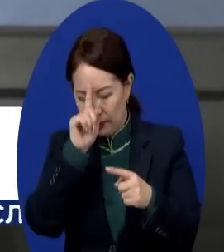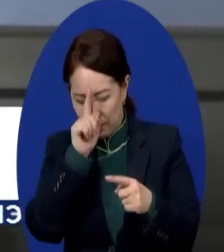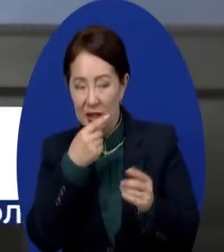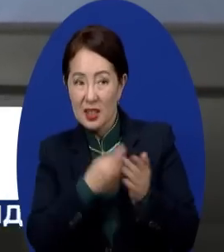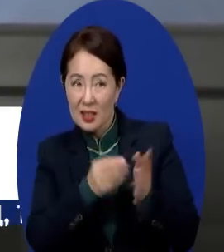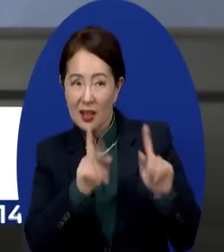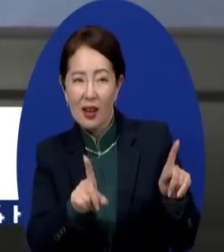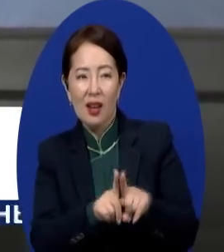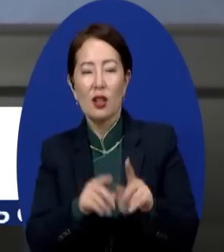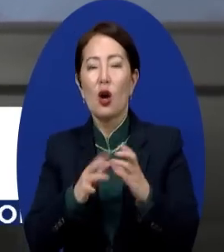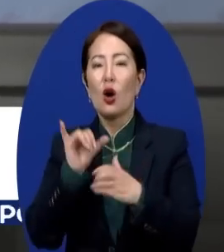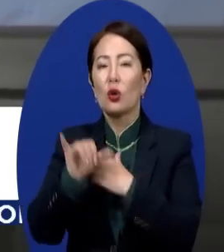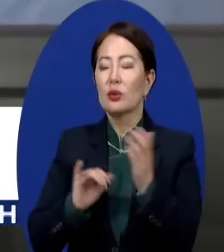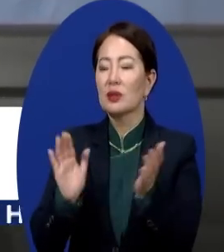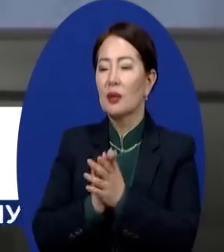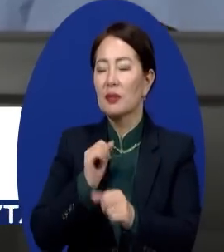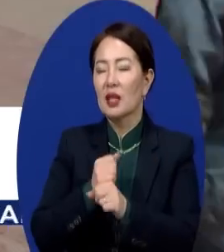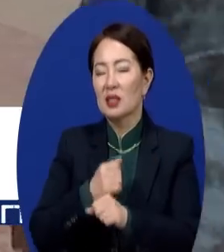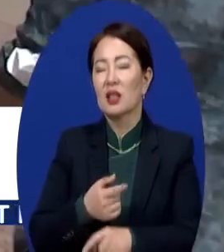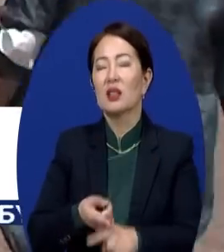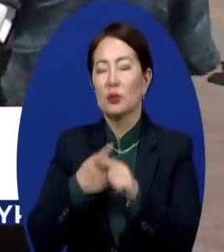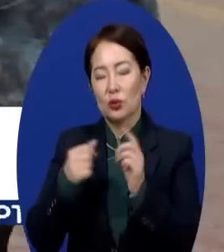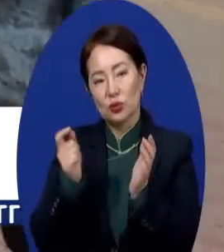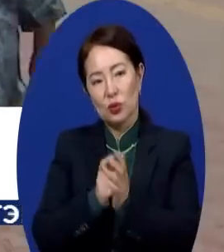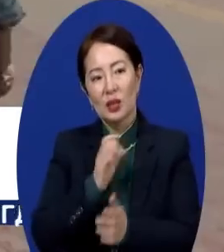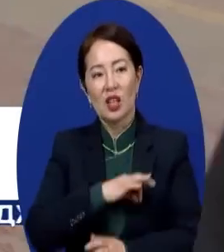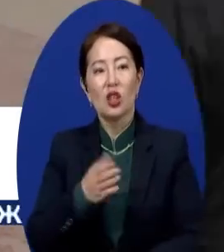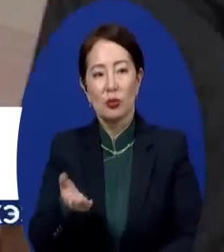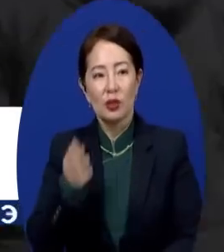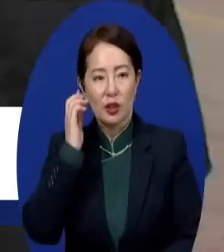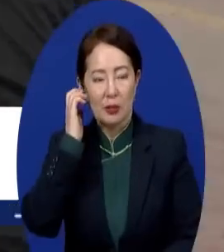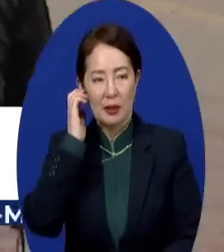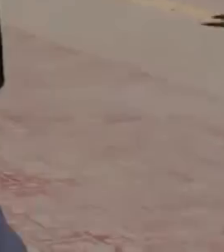шиг олон улсын хамтын ажиллагааг нэмэгдүүлэх нь чухал ач холбогдолтой юм